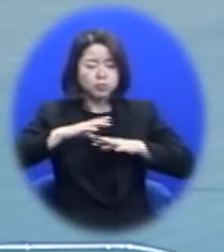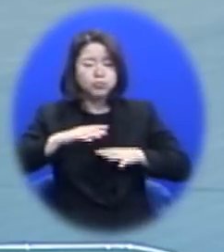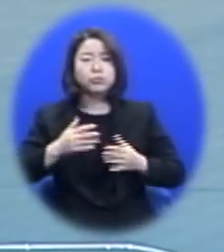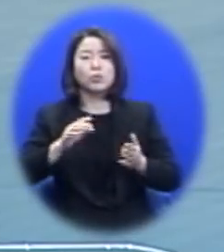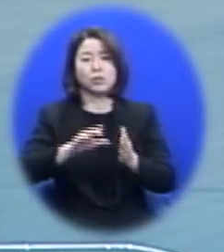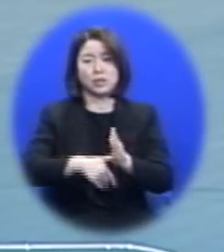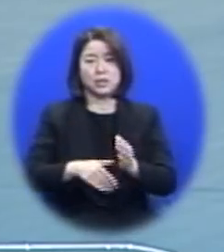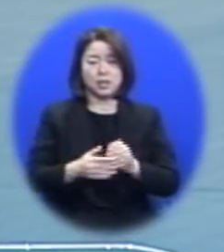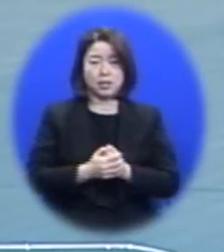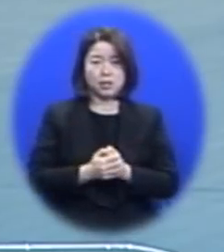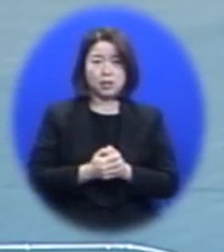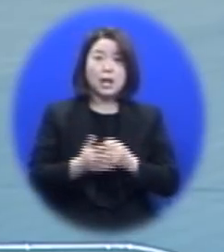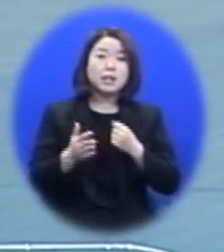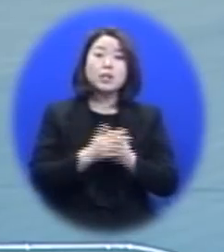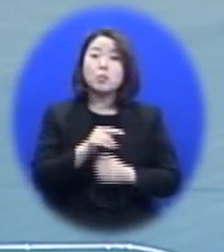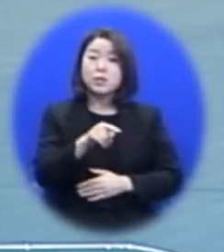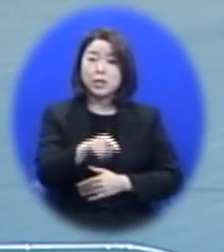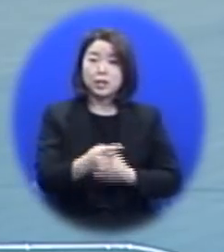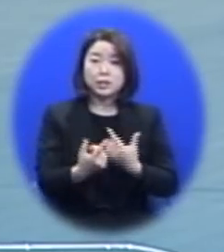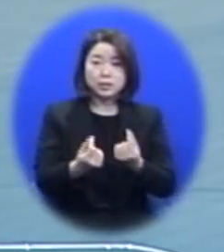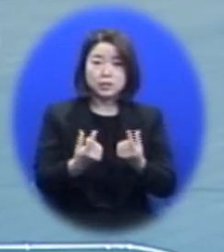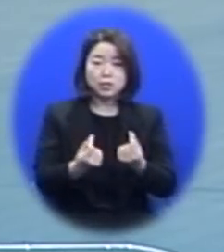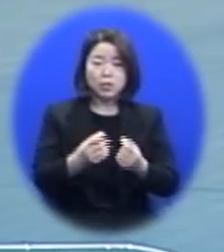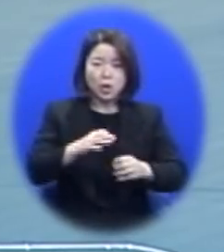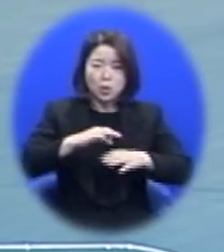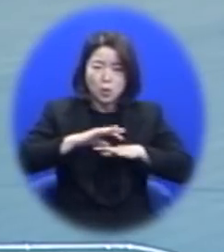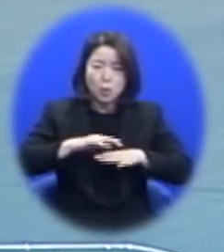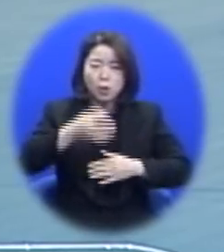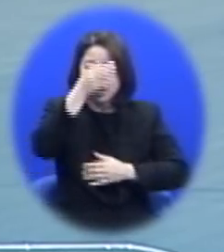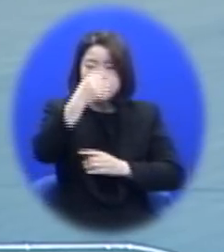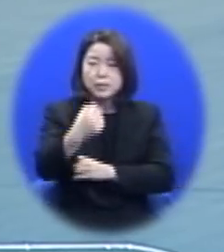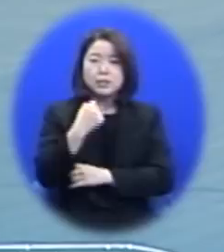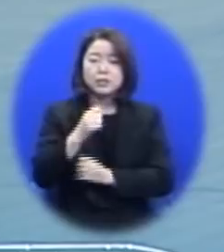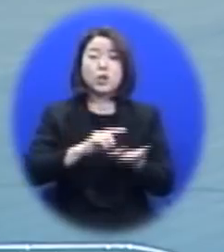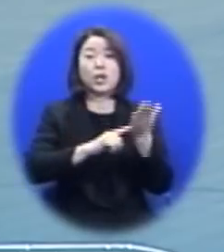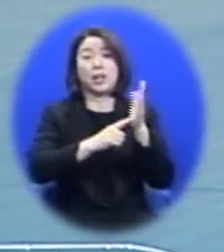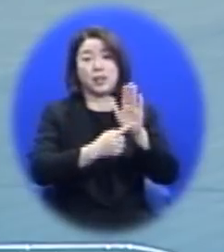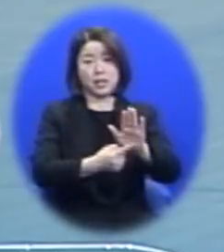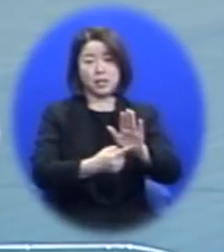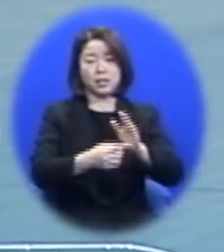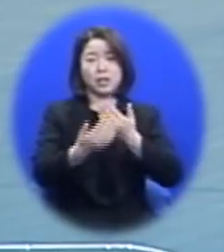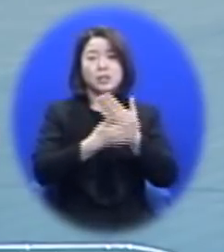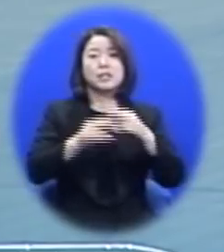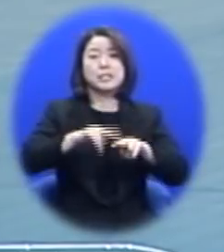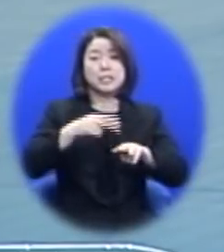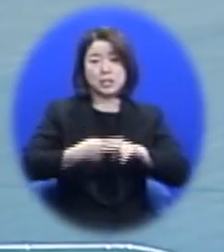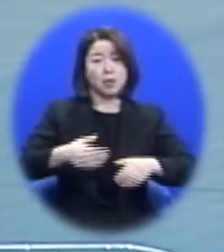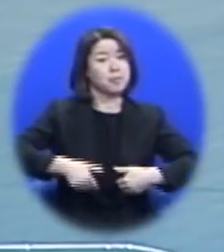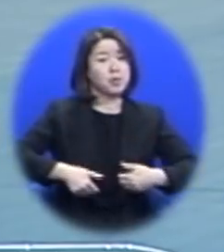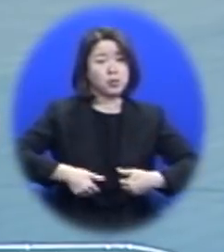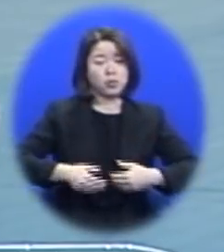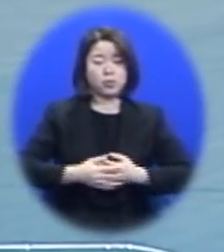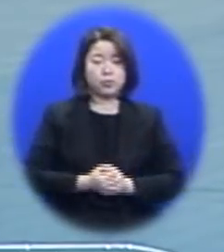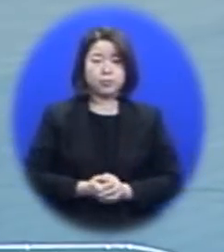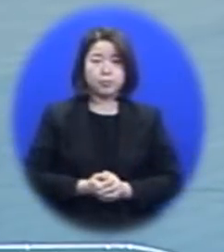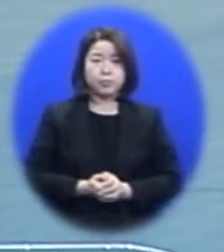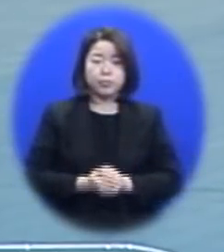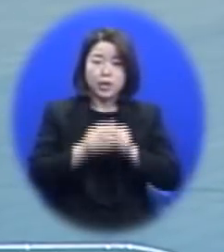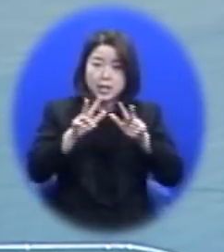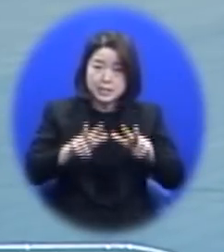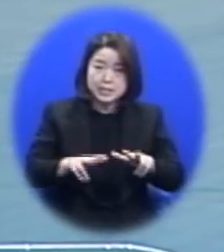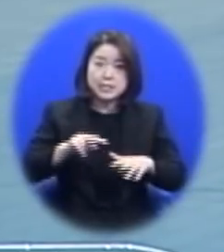시대였습니다. 그러니까 그런 놀라운 능력이 나타나는 은사도 필요했던 거죠.